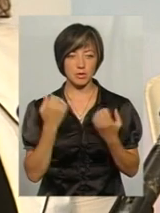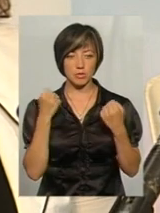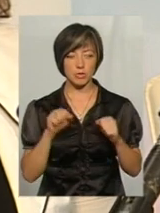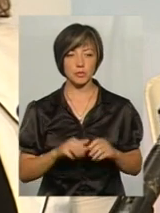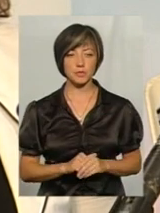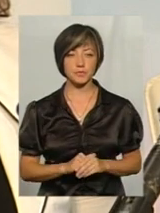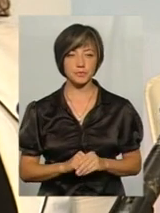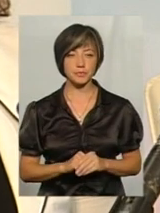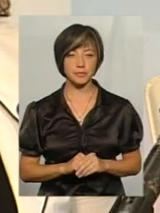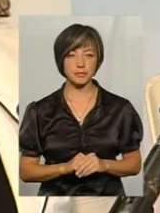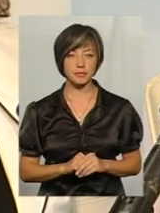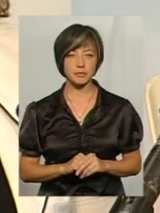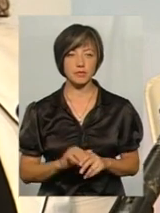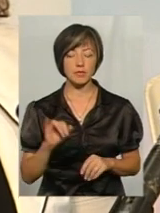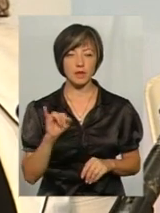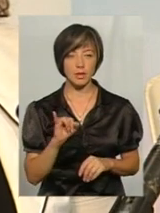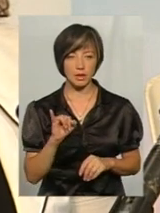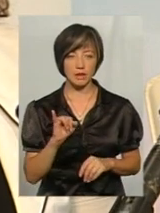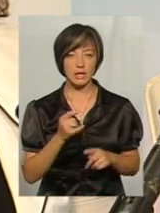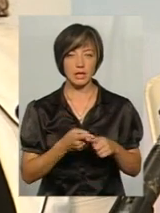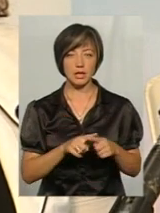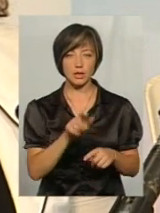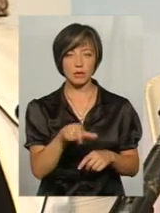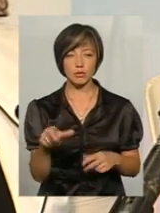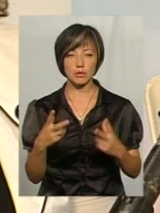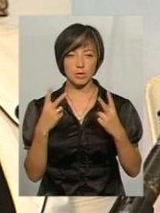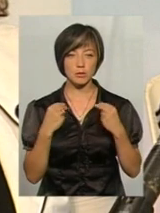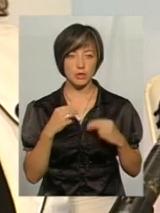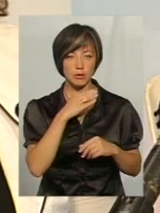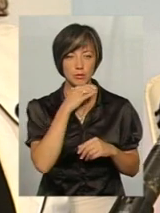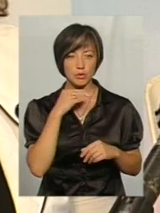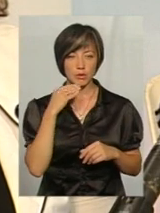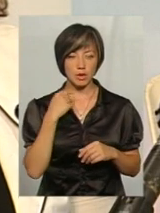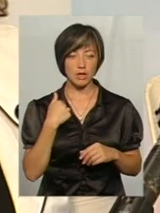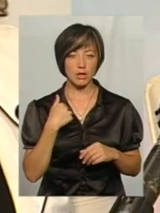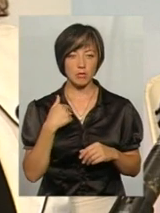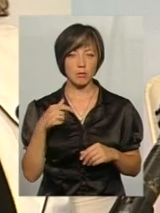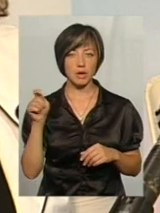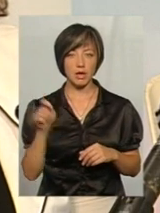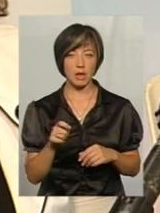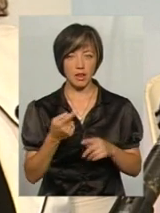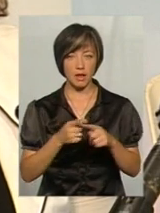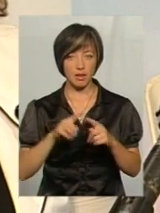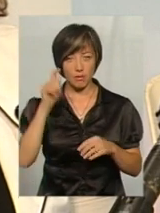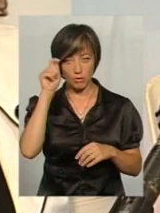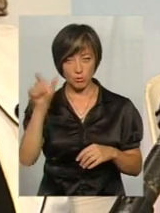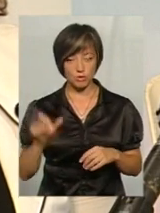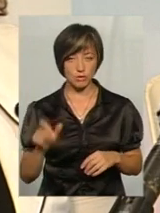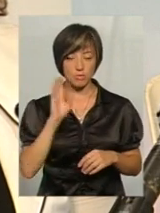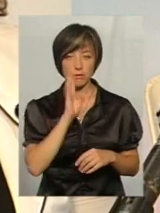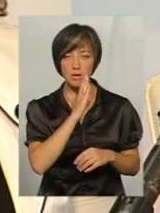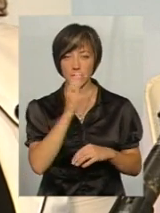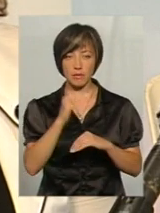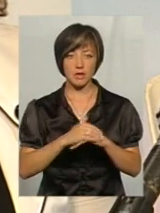не помню. И они мне пообещали очень много. Приехала его мама вот вечером.